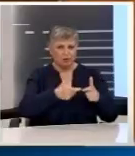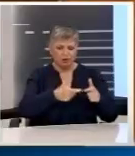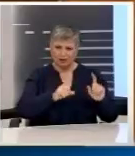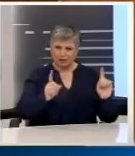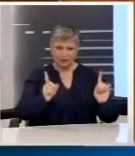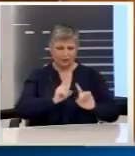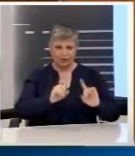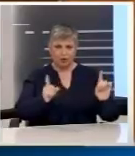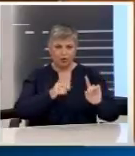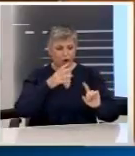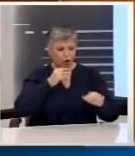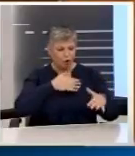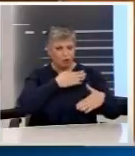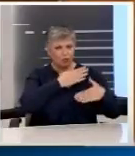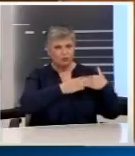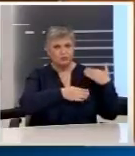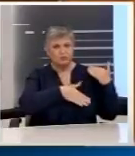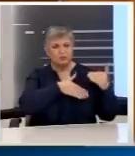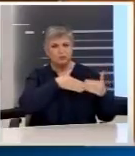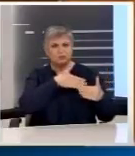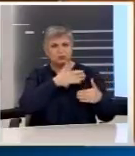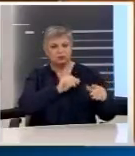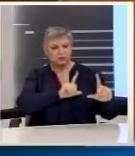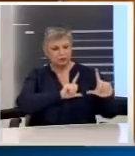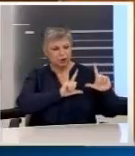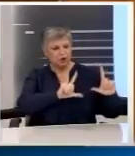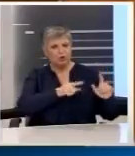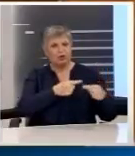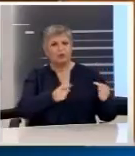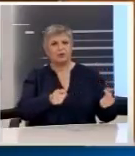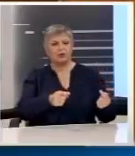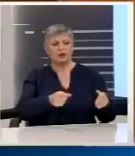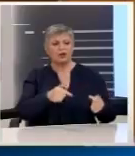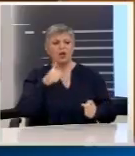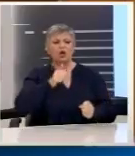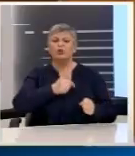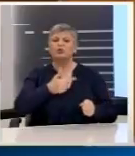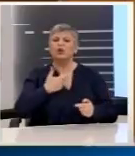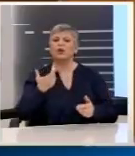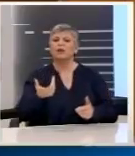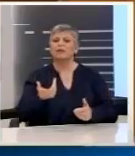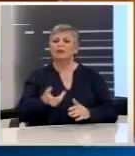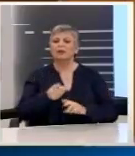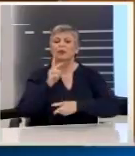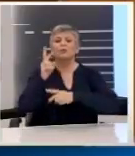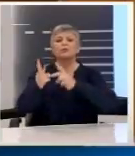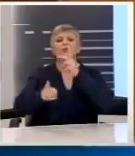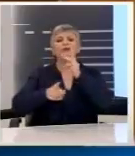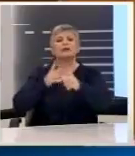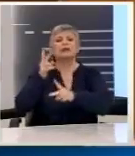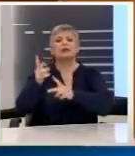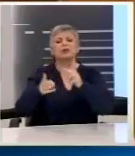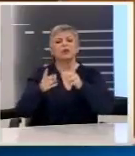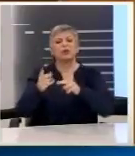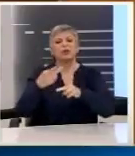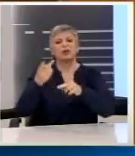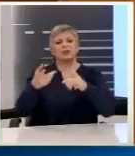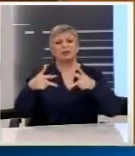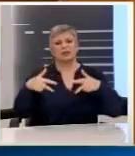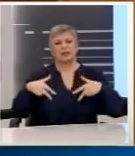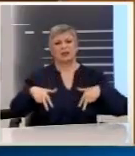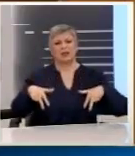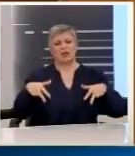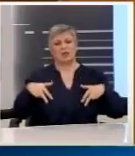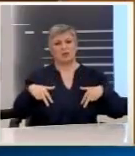Κατηγορείτε έναν υπουργό της σημερινής κυβέρνησης ότι έκανε τι ακριβώς. Ότι συνομίλησε με